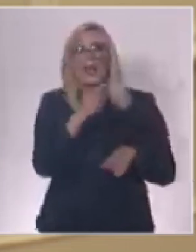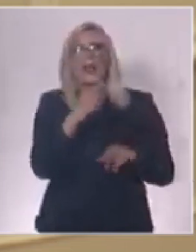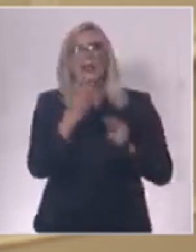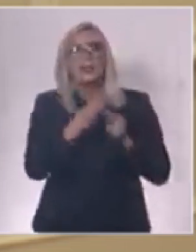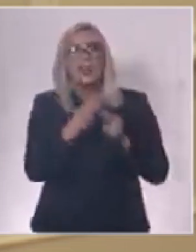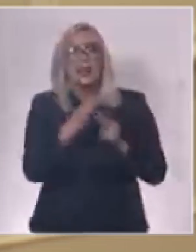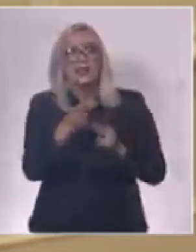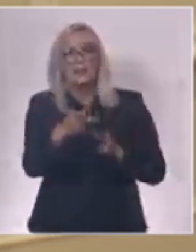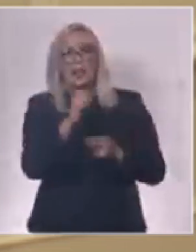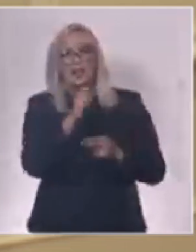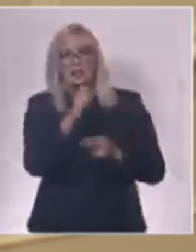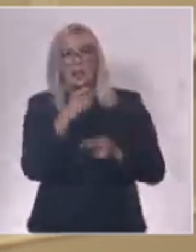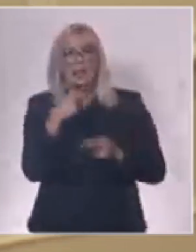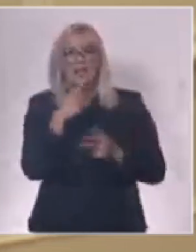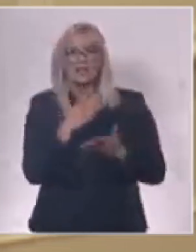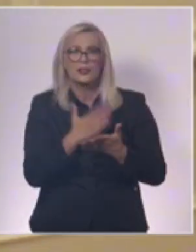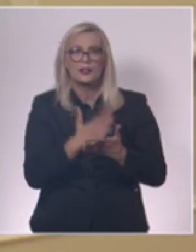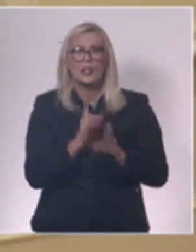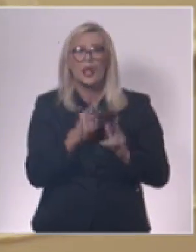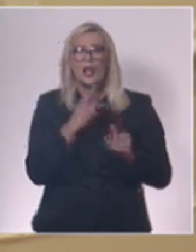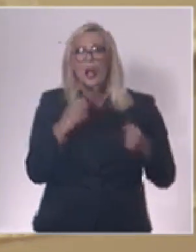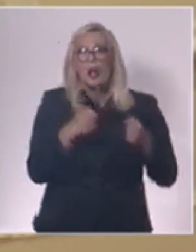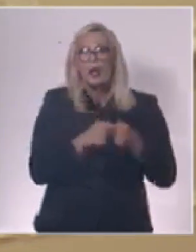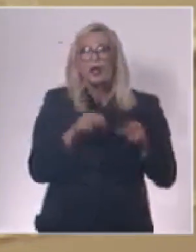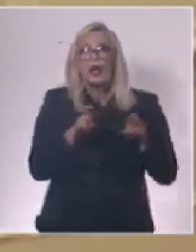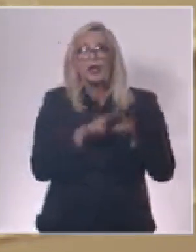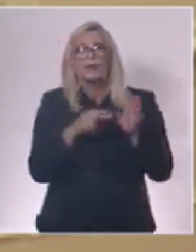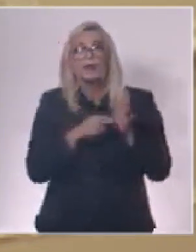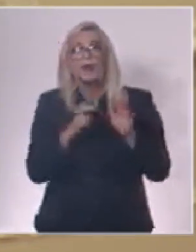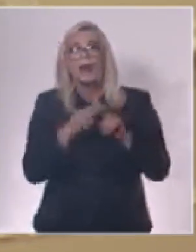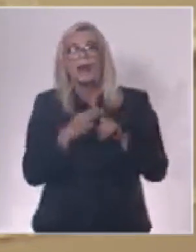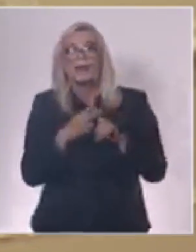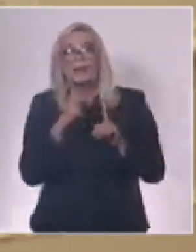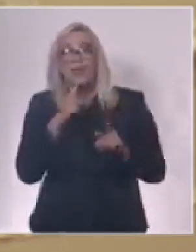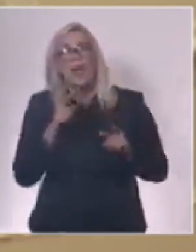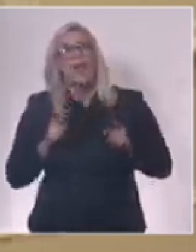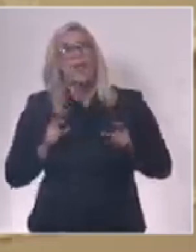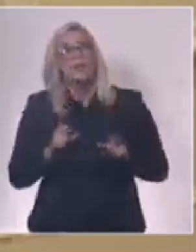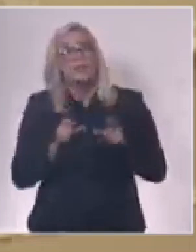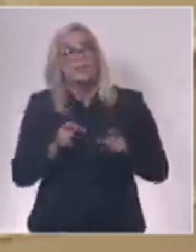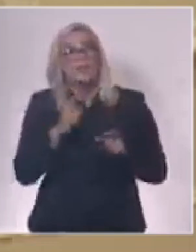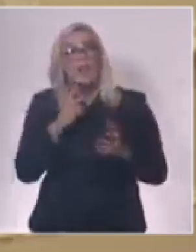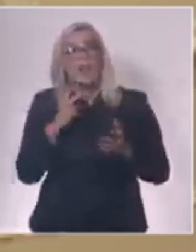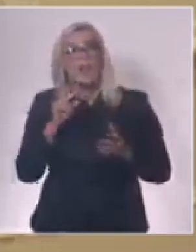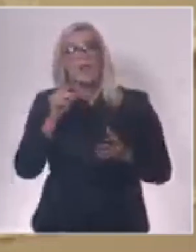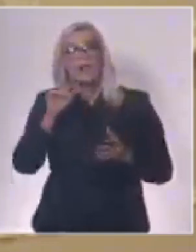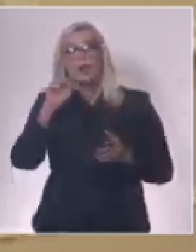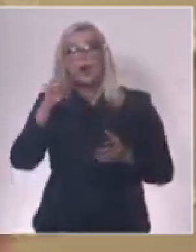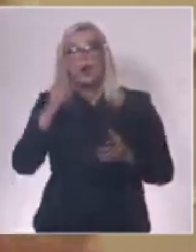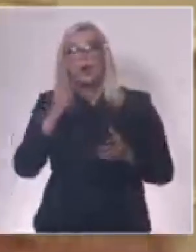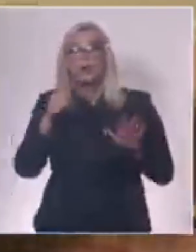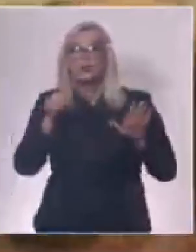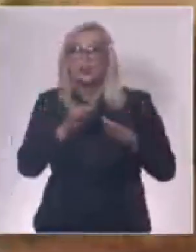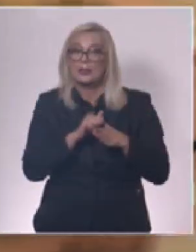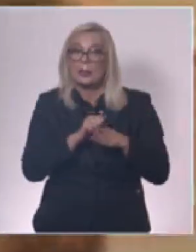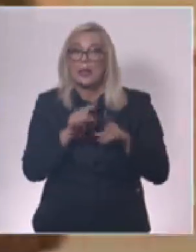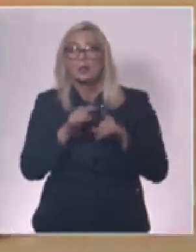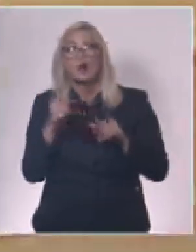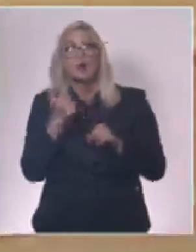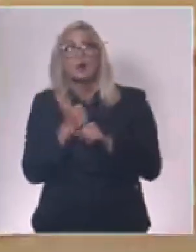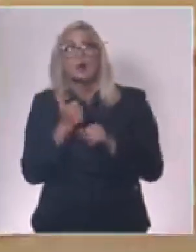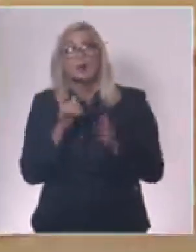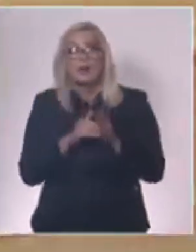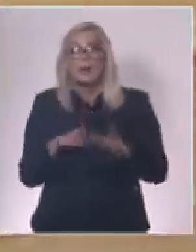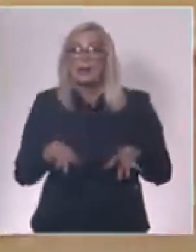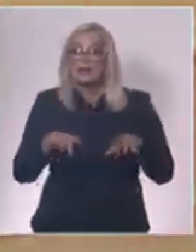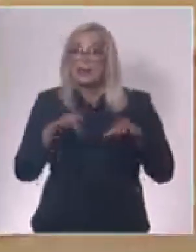интервју кажавте дека како коалиција Влен инсистирате на рокот од 6 месеци, пардон, и дека до декември треба да се изнајде